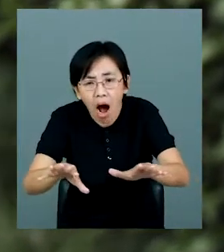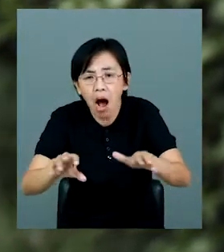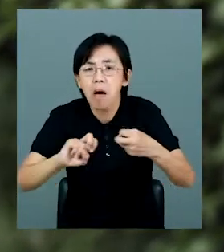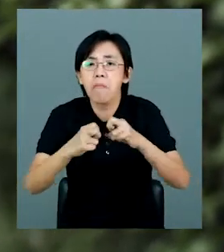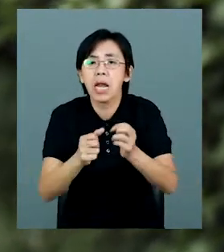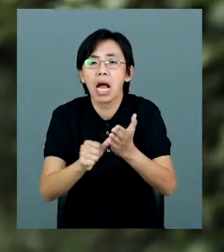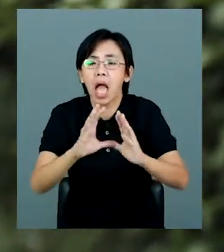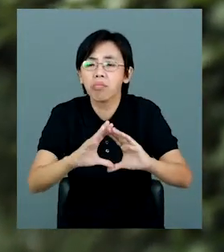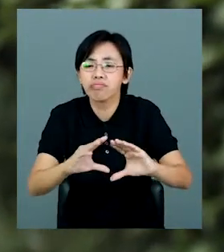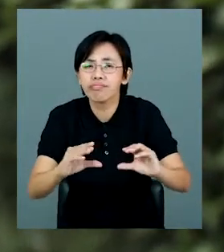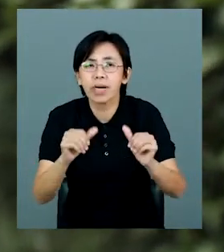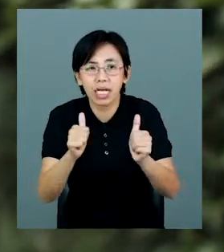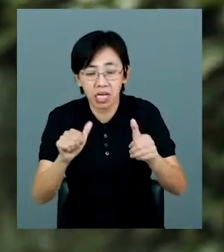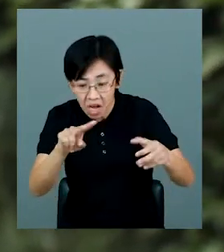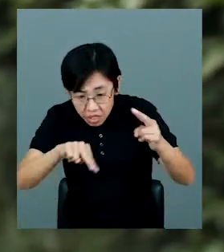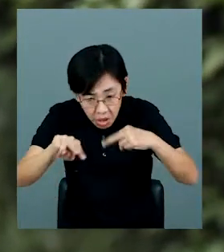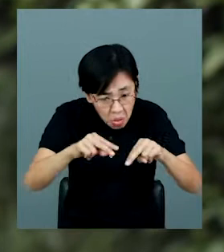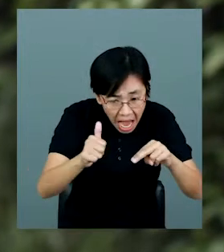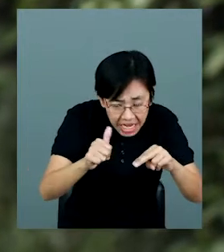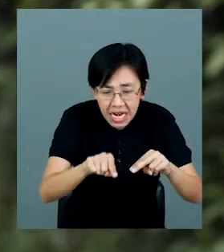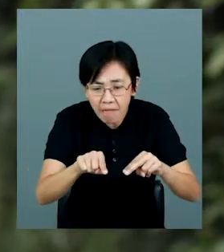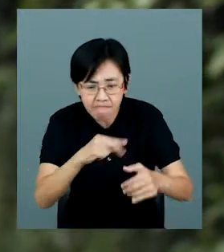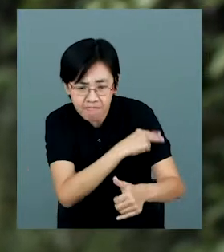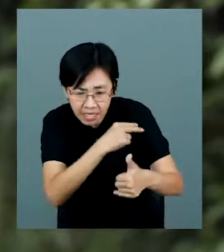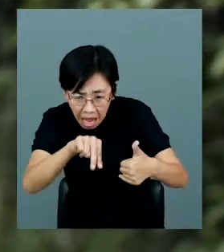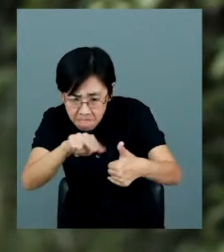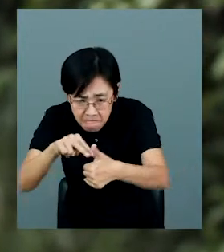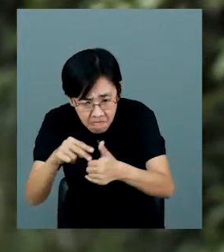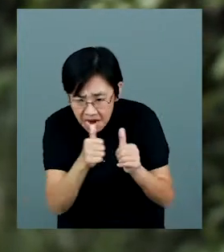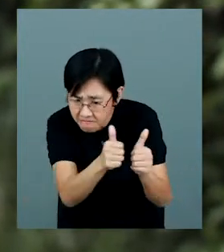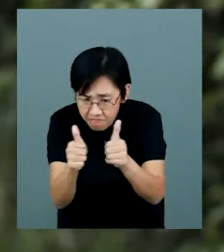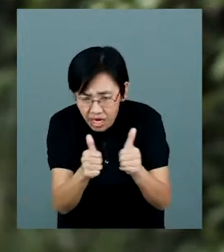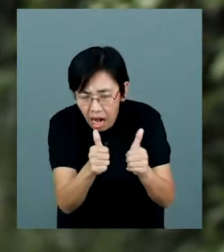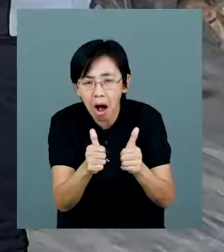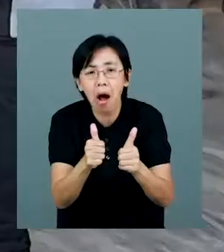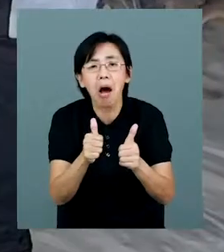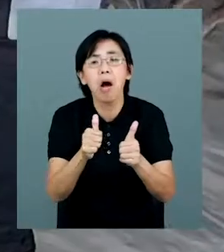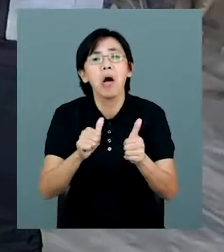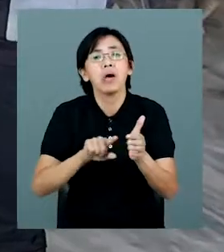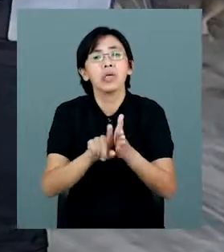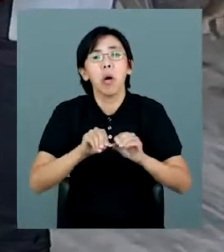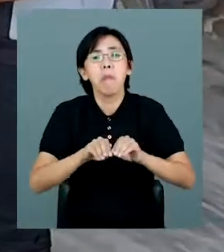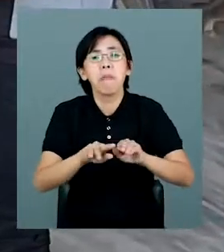างๆค่ะมันก็ลดน้อยลงอ่ะค่ะถ้าเราดูแลเขาได้ถึงมากขึ้น ครับ